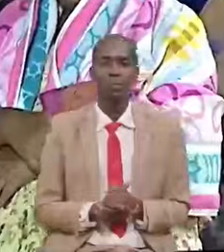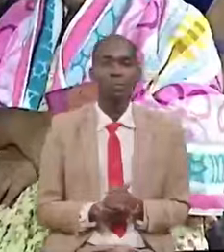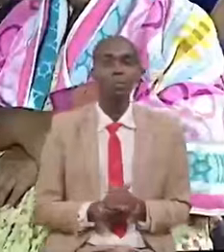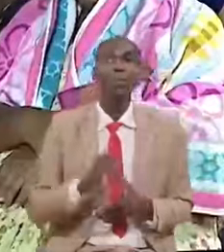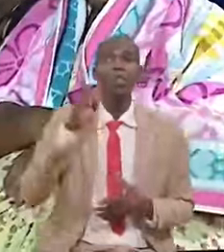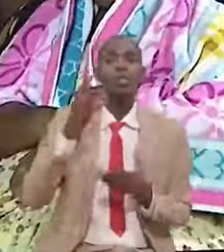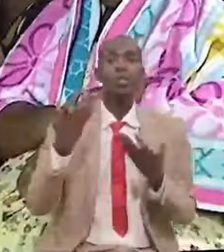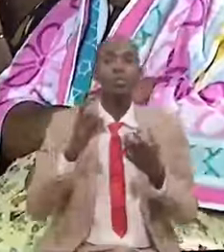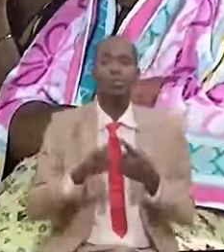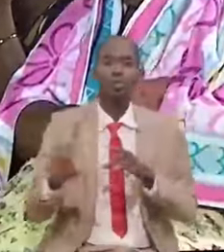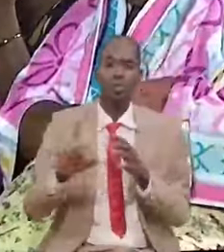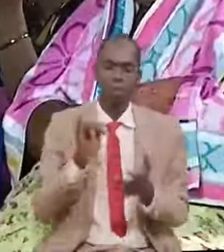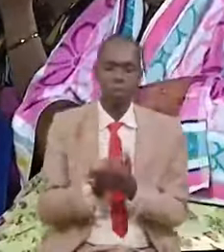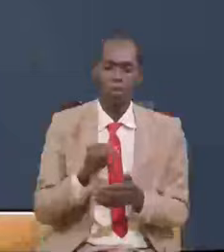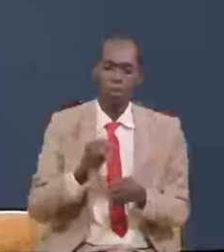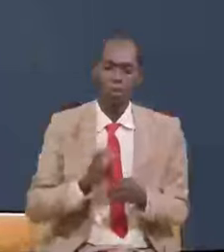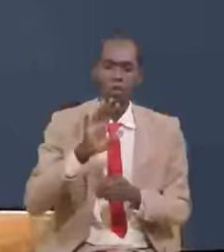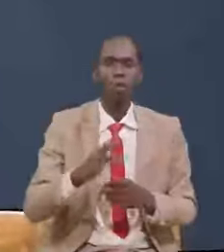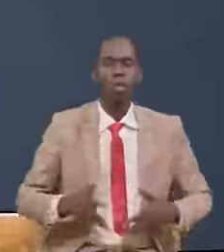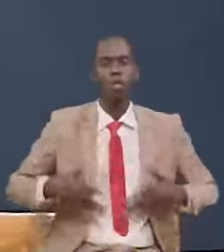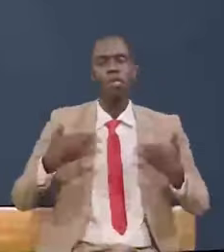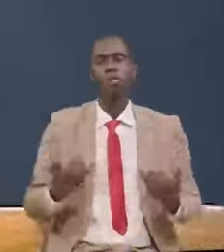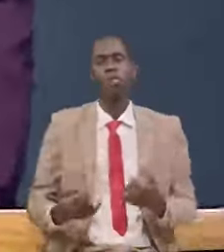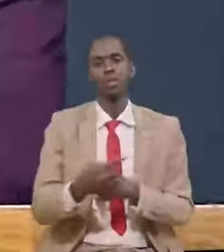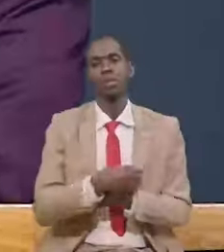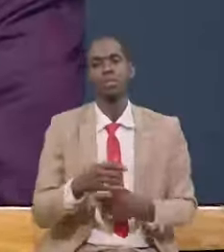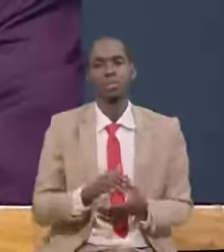Et il veut le faire dans ta vie aujourd'hui.